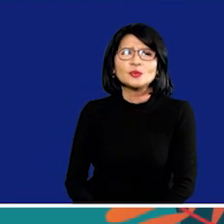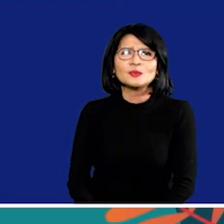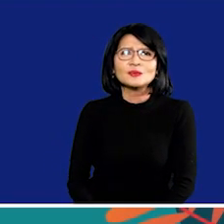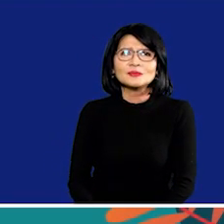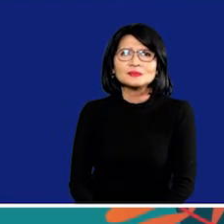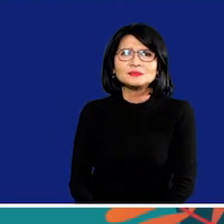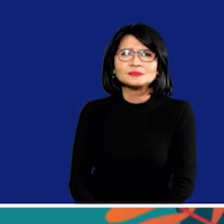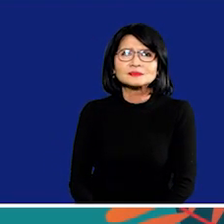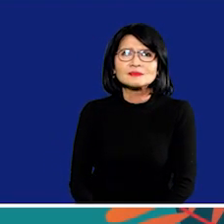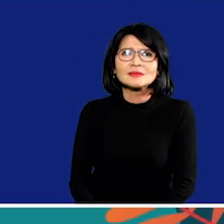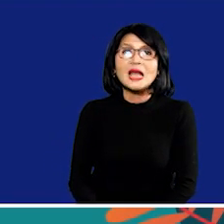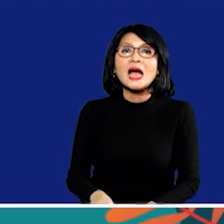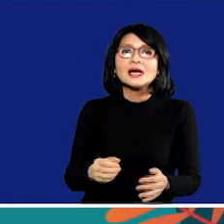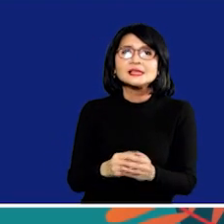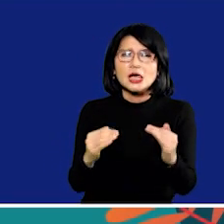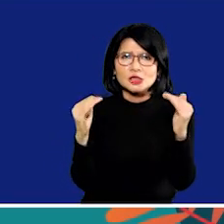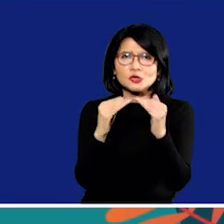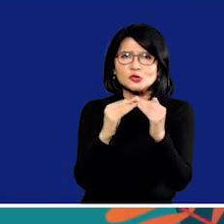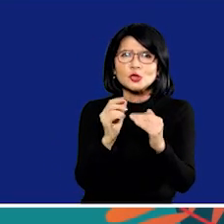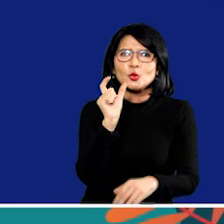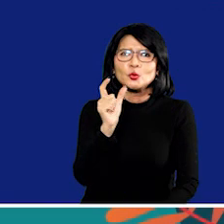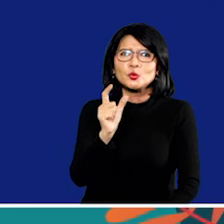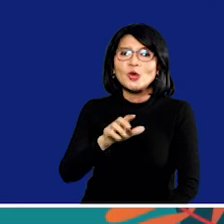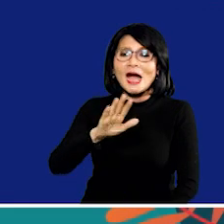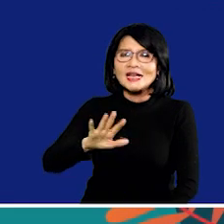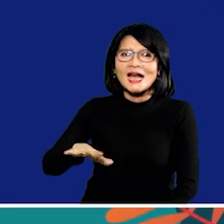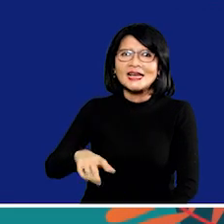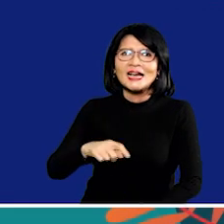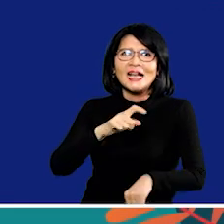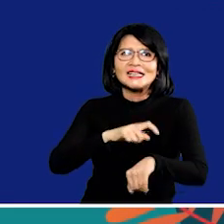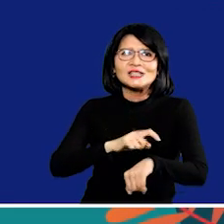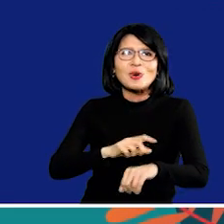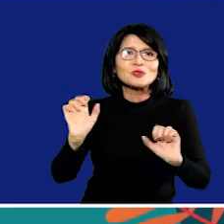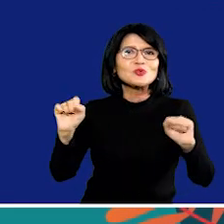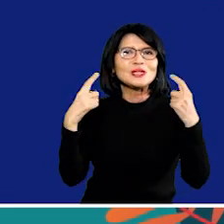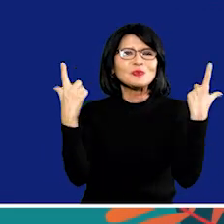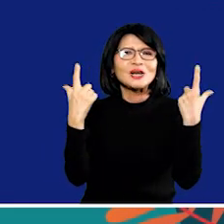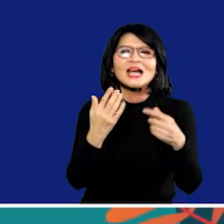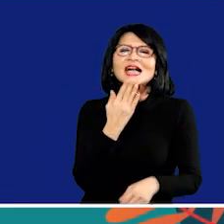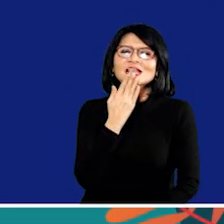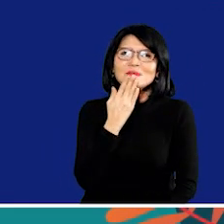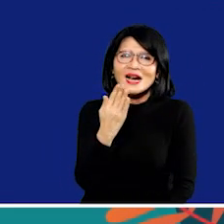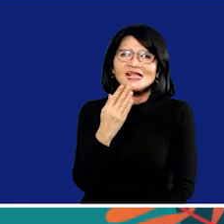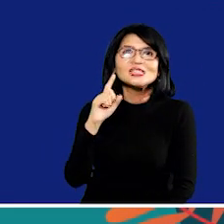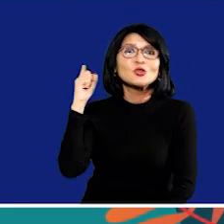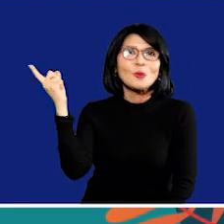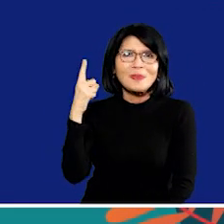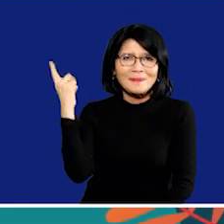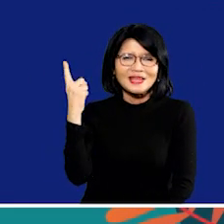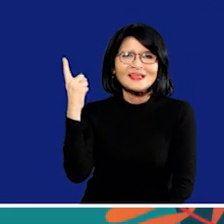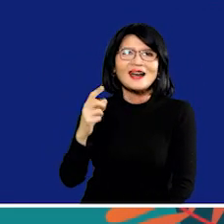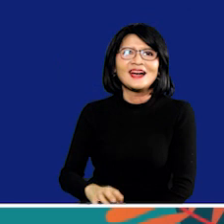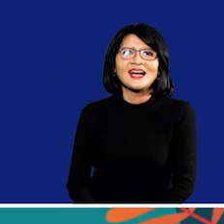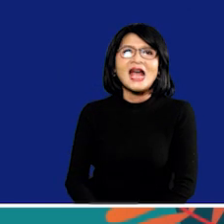berbuat baik itu seperti apa. Jadi cocok banget lah buat anak-anak untuk mengisi liburan. Terima kasih banyak untuk pemerintah ya,